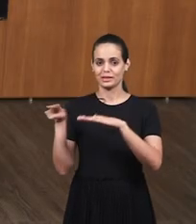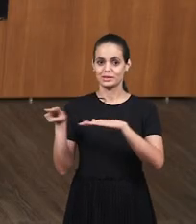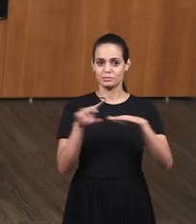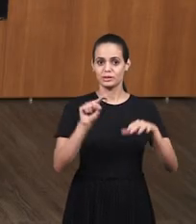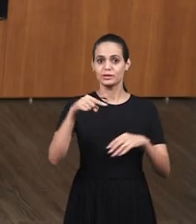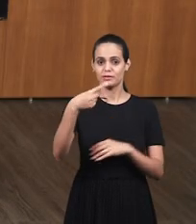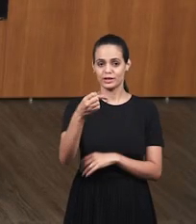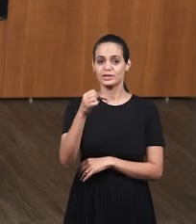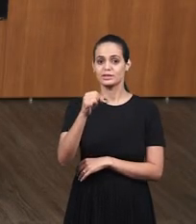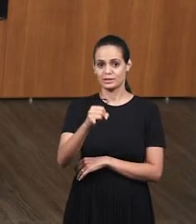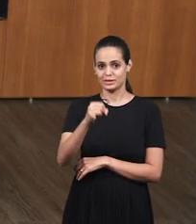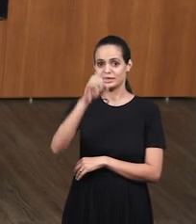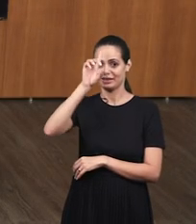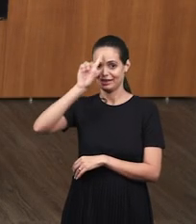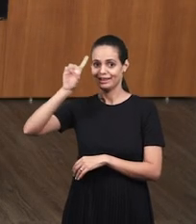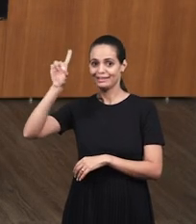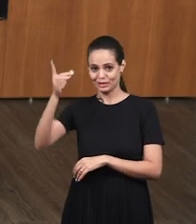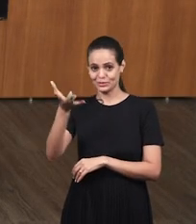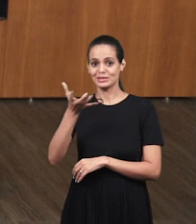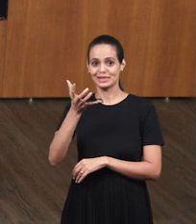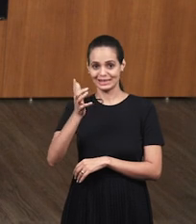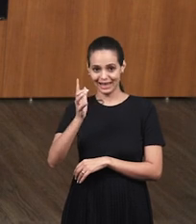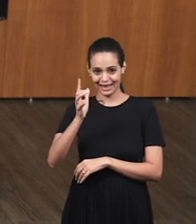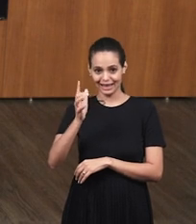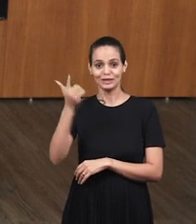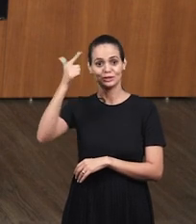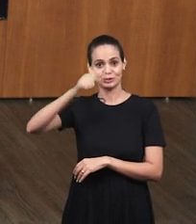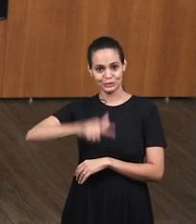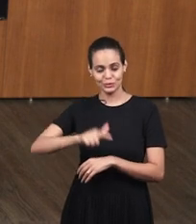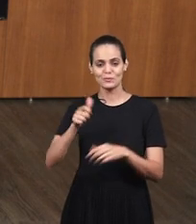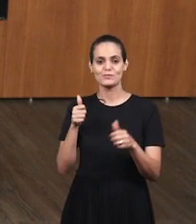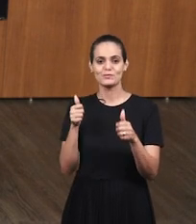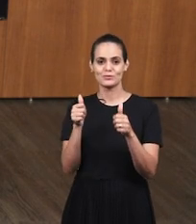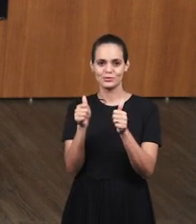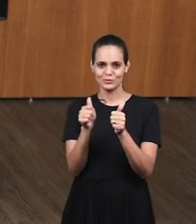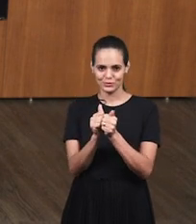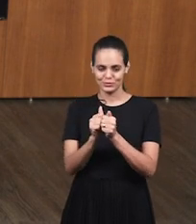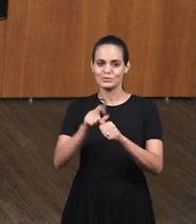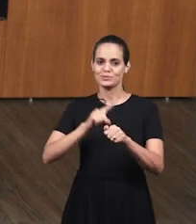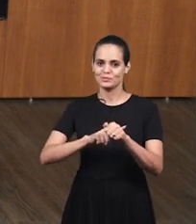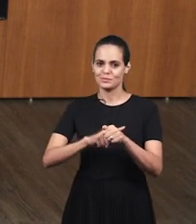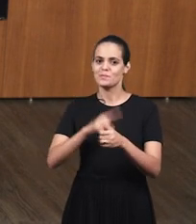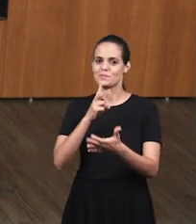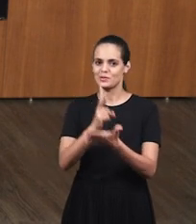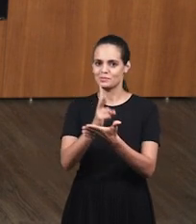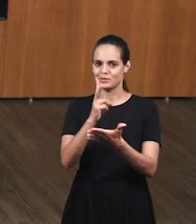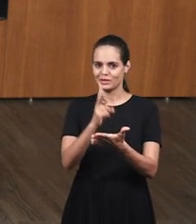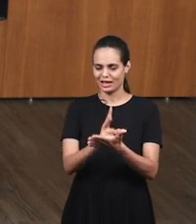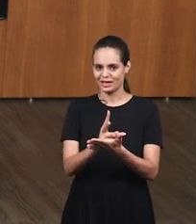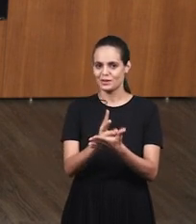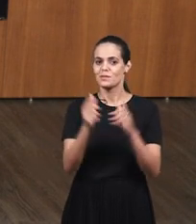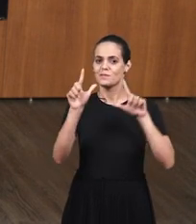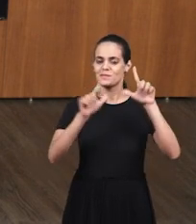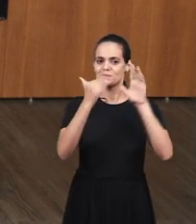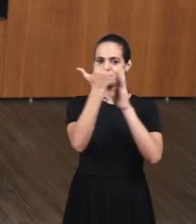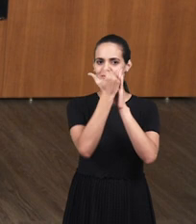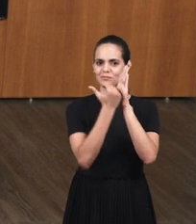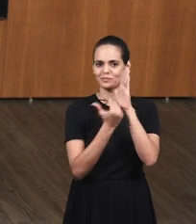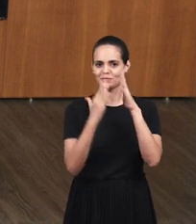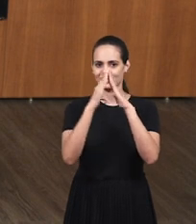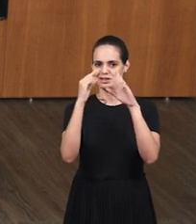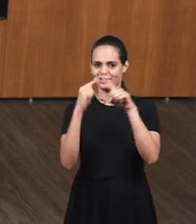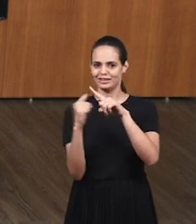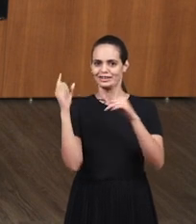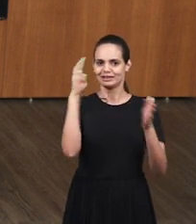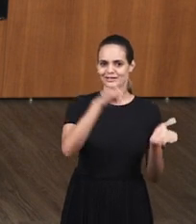notre chaîne YouTube. La semaine prochaine, si le Seigneur nous permet, nous serons ensemble encore une fois à cette heure-ci avec plus une édition